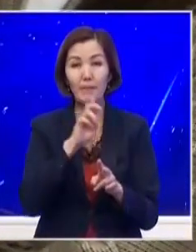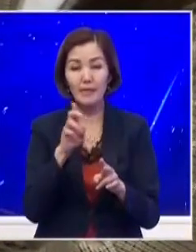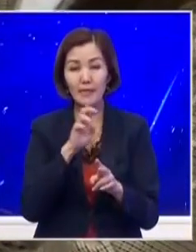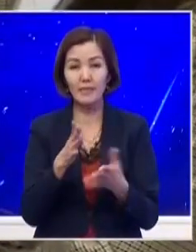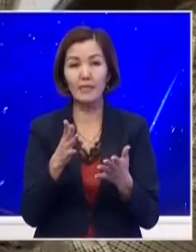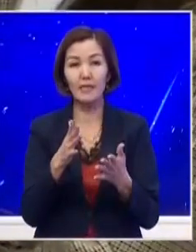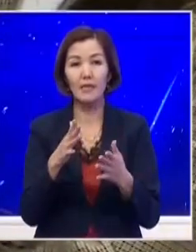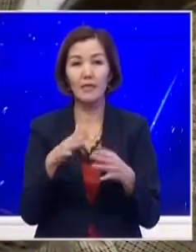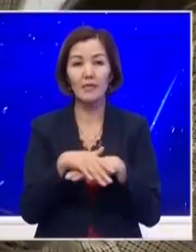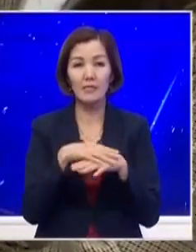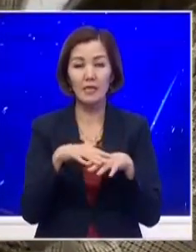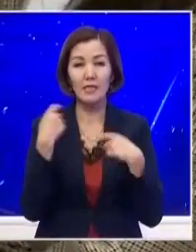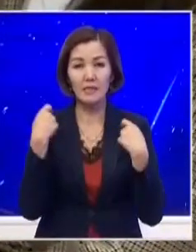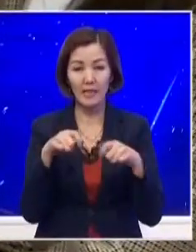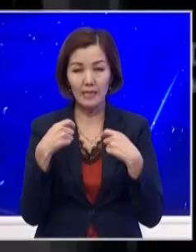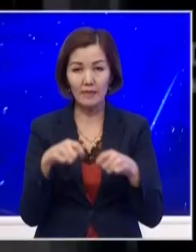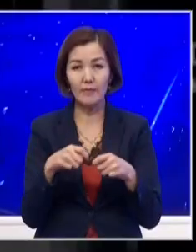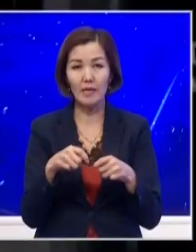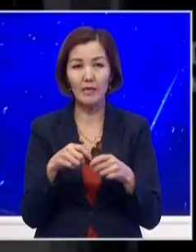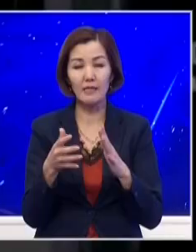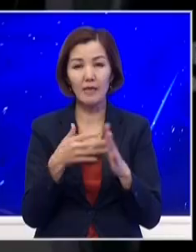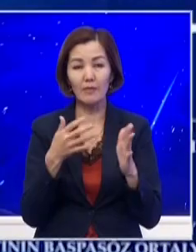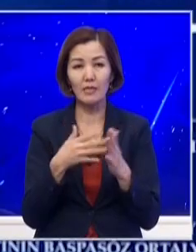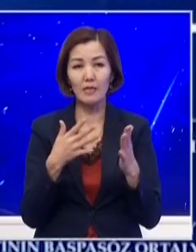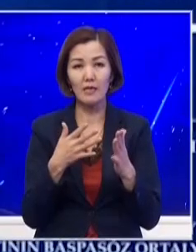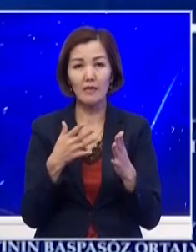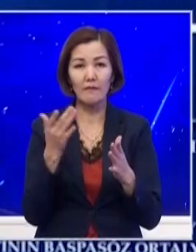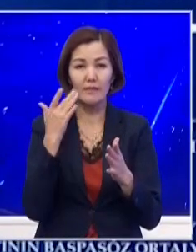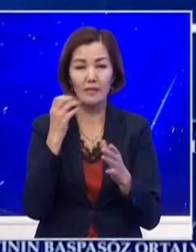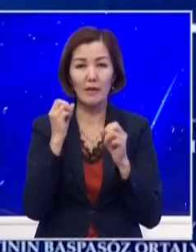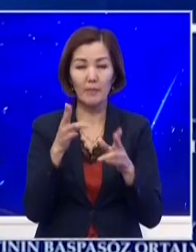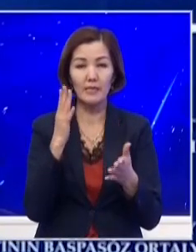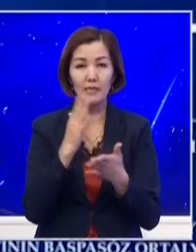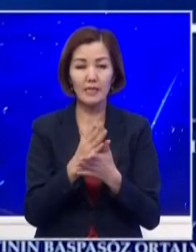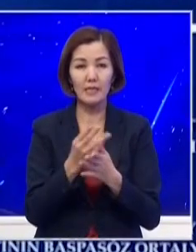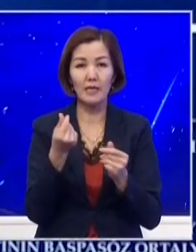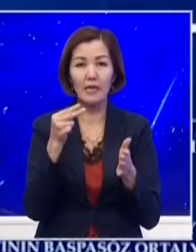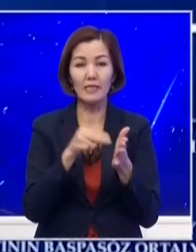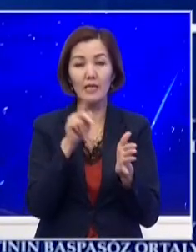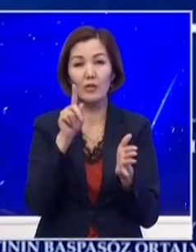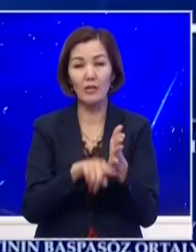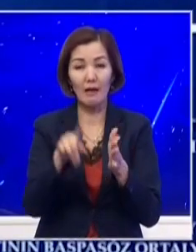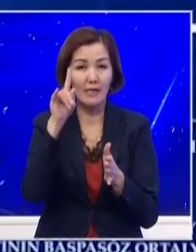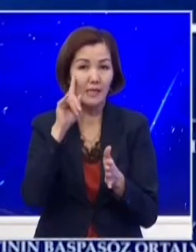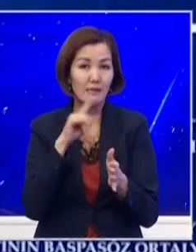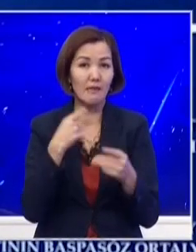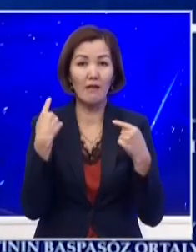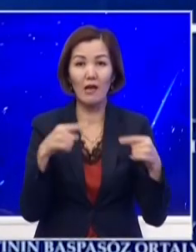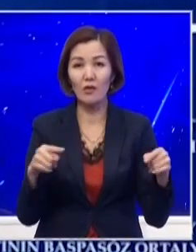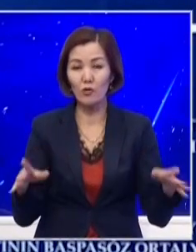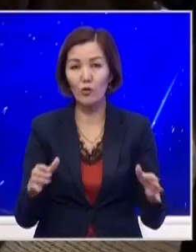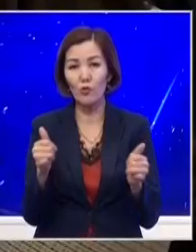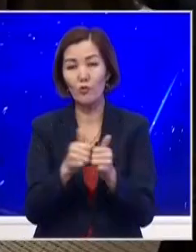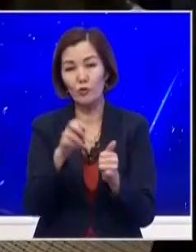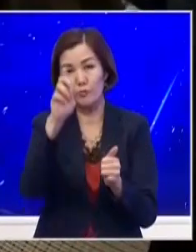нарығында тапшылықтың қаупі азаяр емес. Арзан қазақстандық отын әр түрлі жолдармен